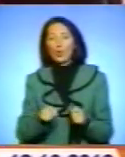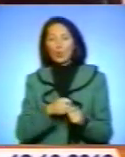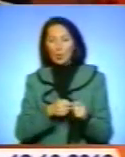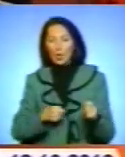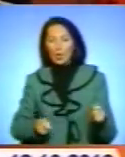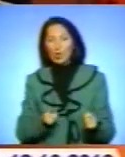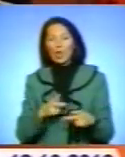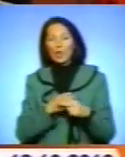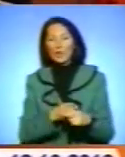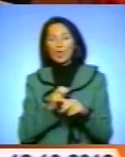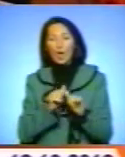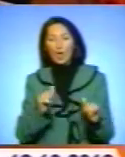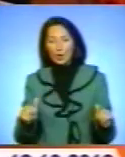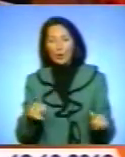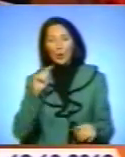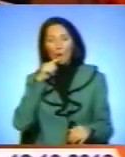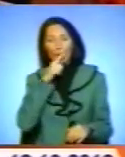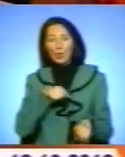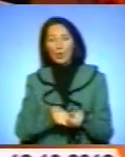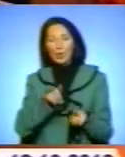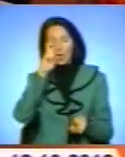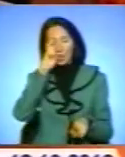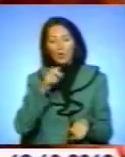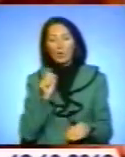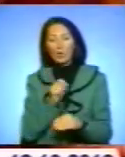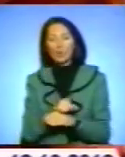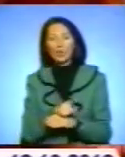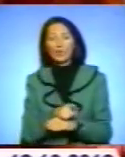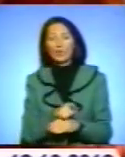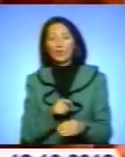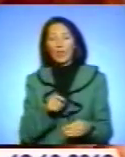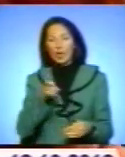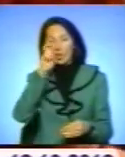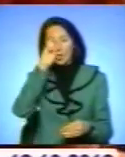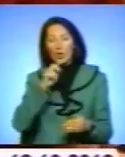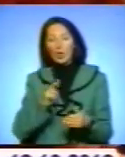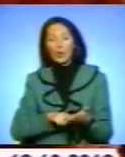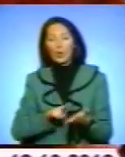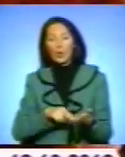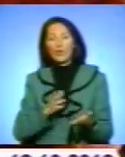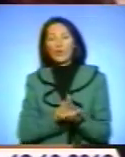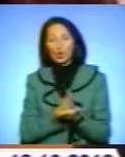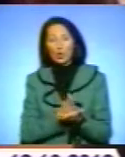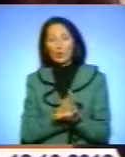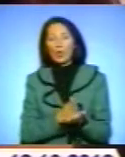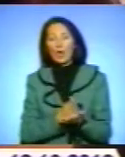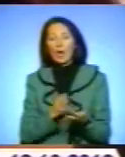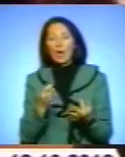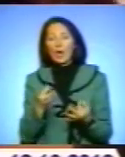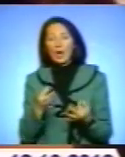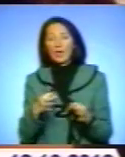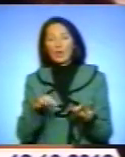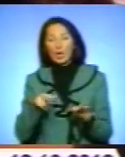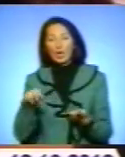розвитку економіки та країни в цілому. Тож доручив державній податковій службі лібералізувати систему оподаткування до